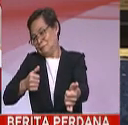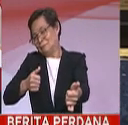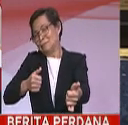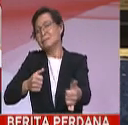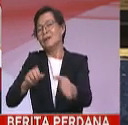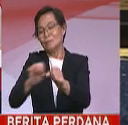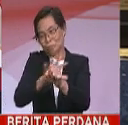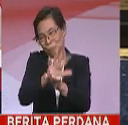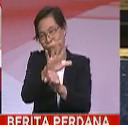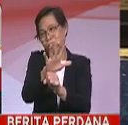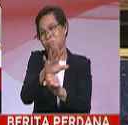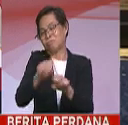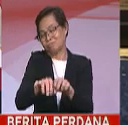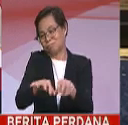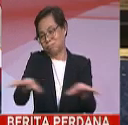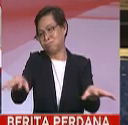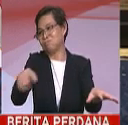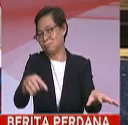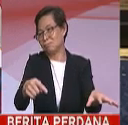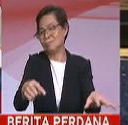jangkitan COVID-19 ini.